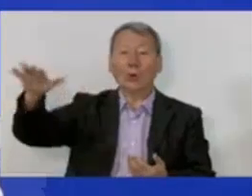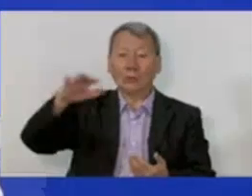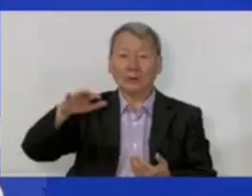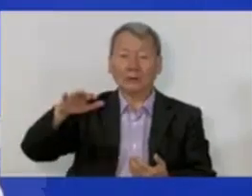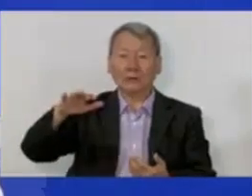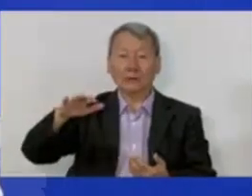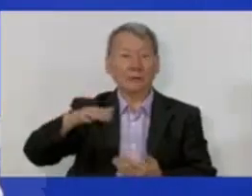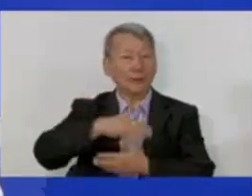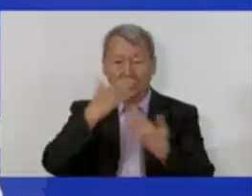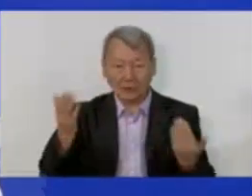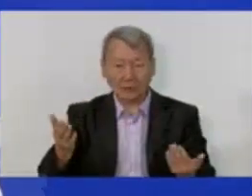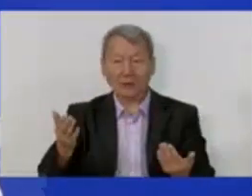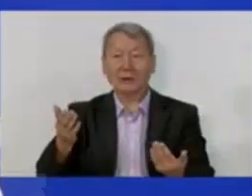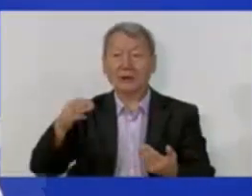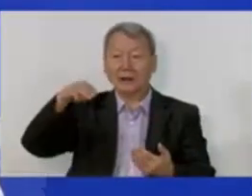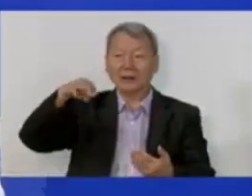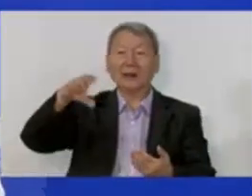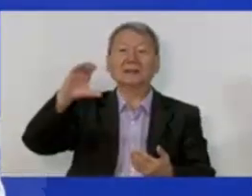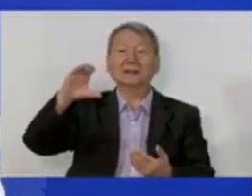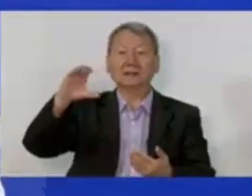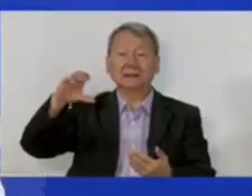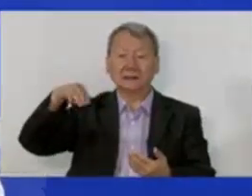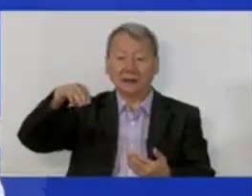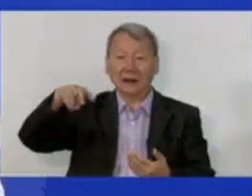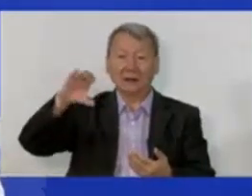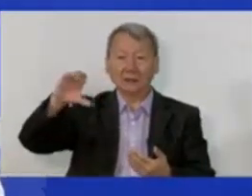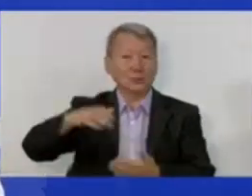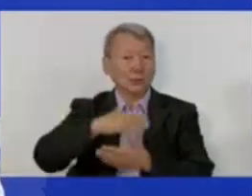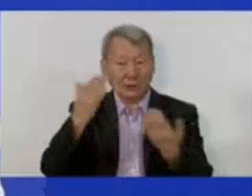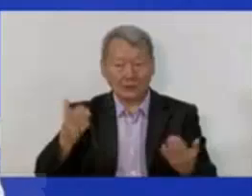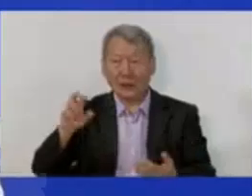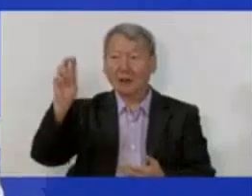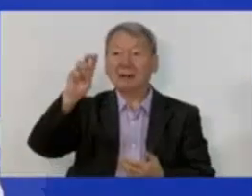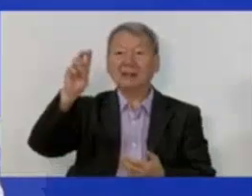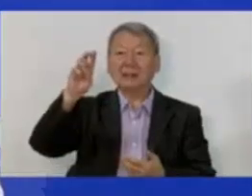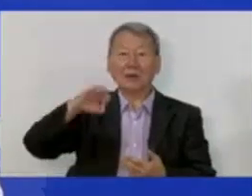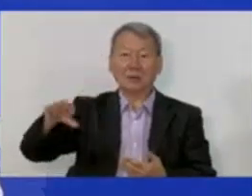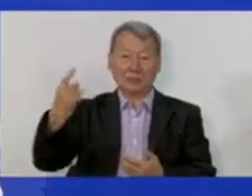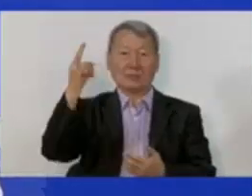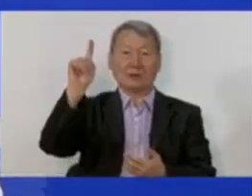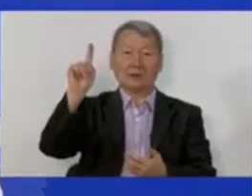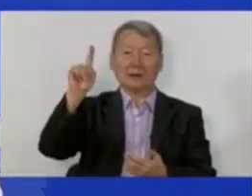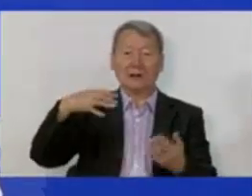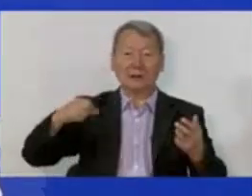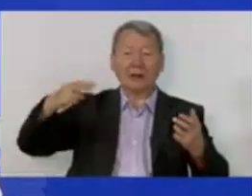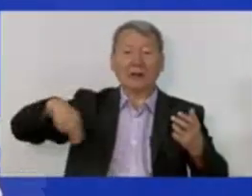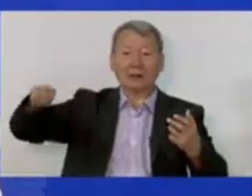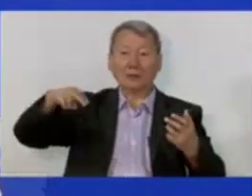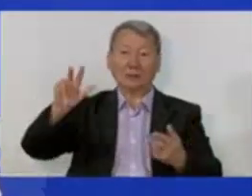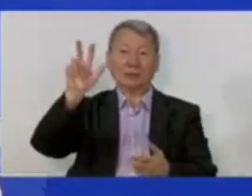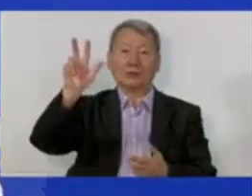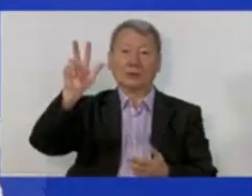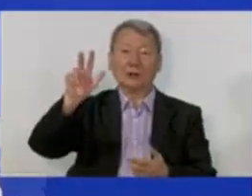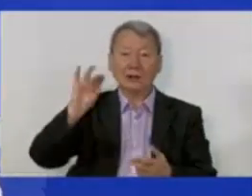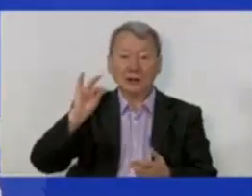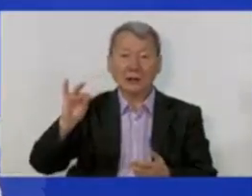облысында учурлар катталган жок, Талас облысында катталган жок, Баткен облысында 1 учур, Жалабат облысында 3